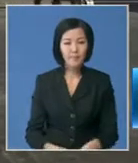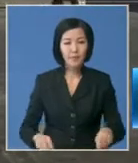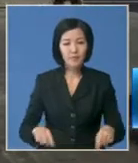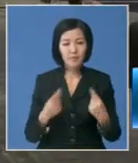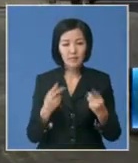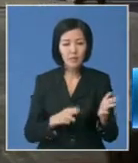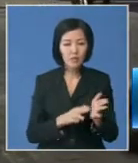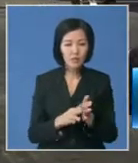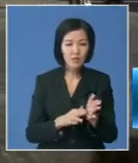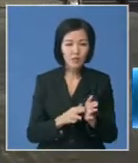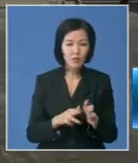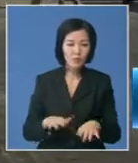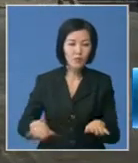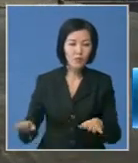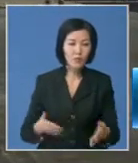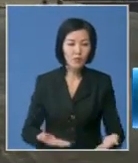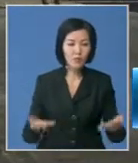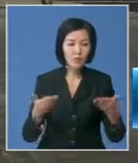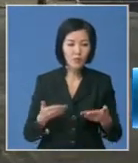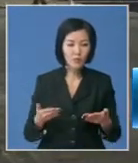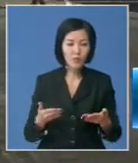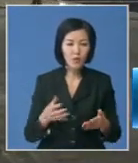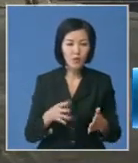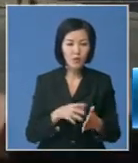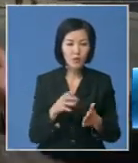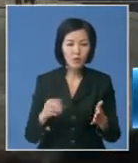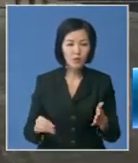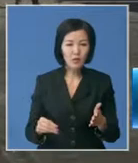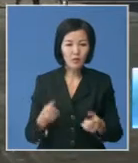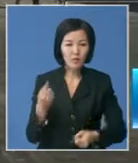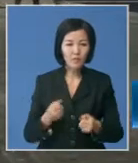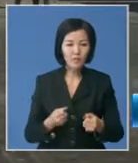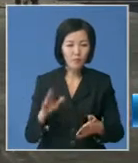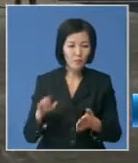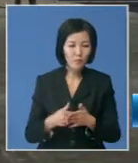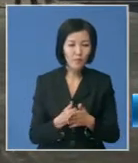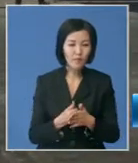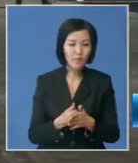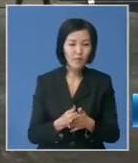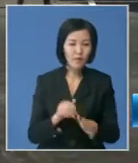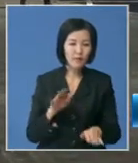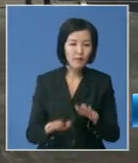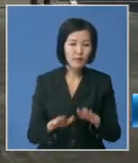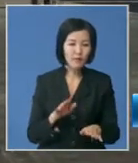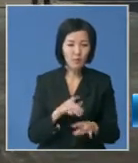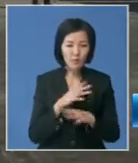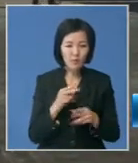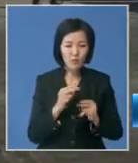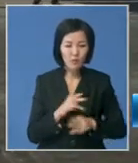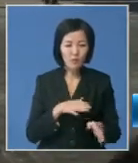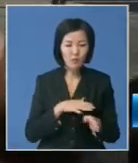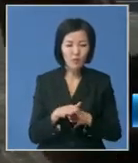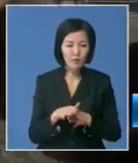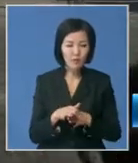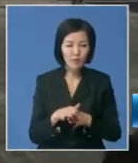железную дорогу площадку для приема свеклы поставили новые автомобильные весы много работы проделали агрегат привезли с курского завода